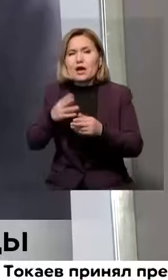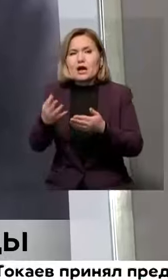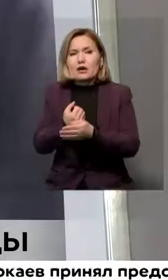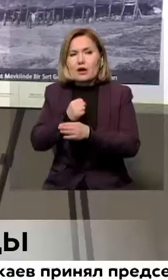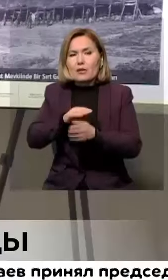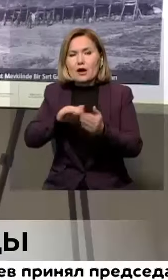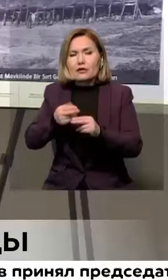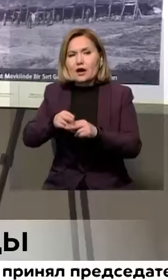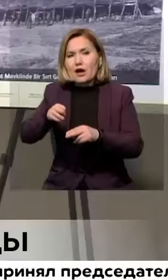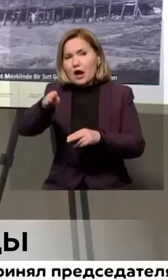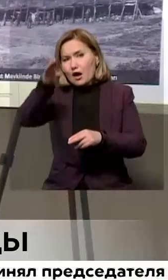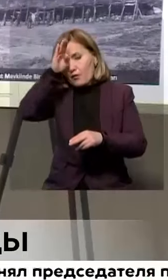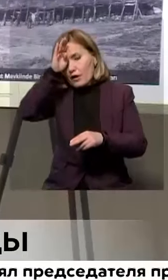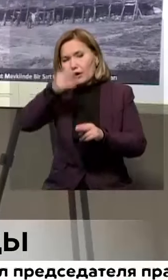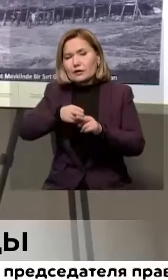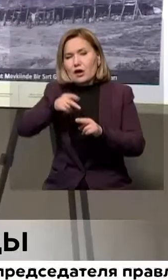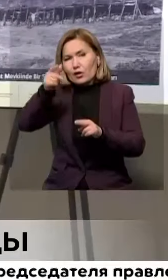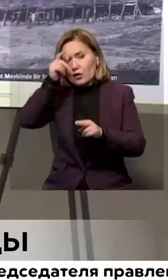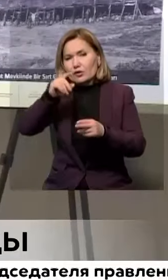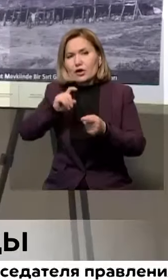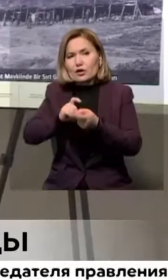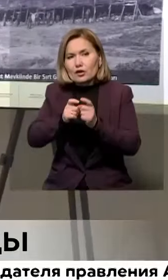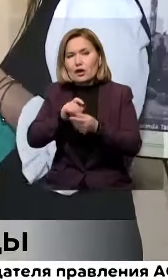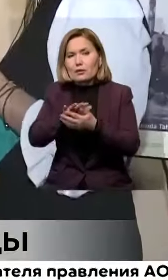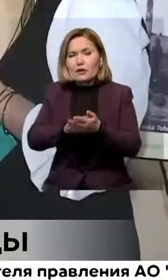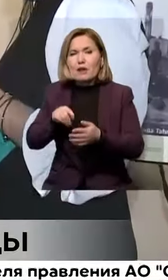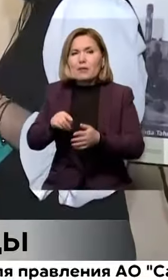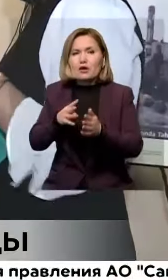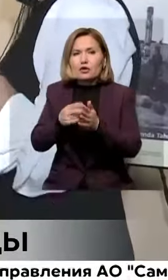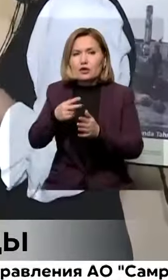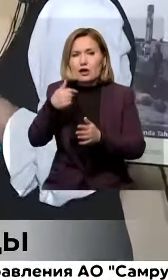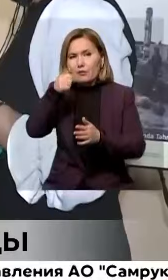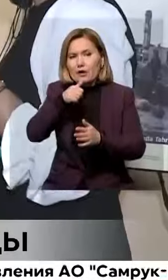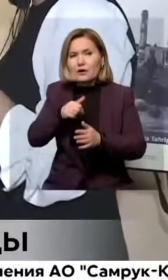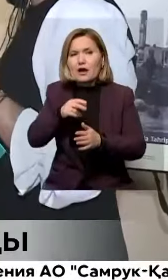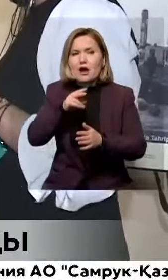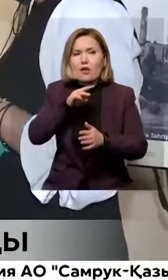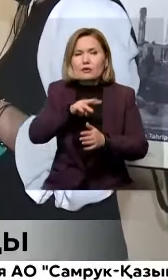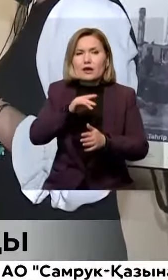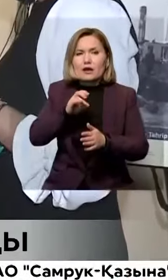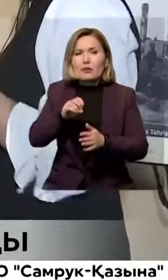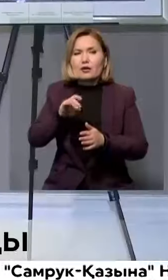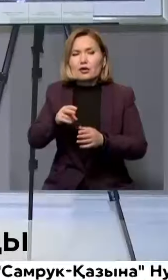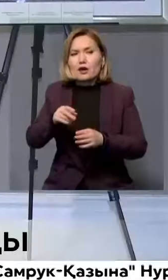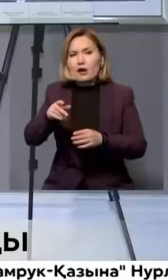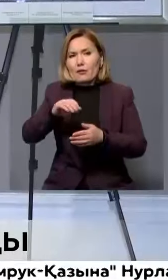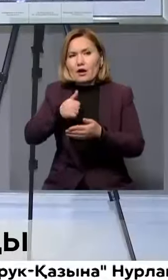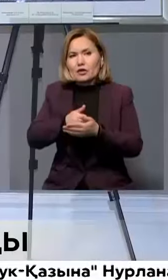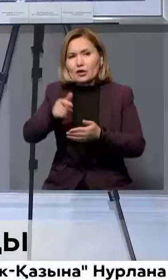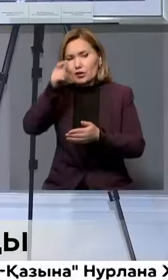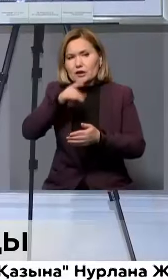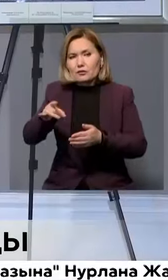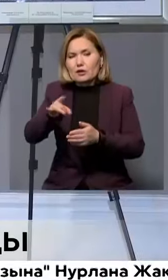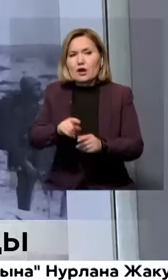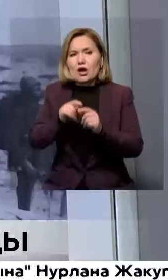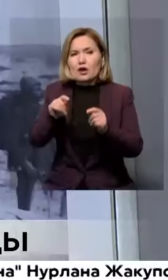кейін Анадолыда ұлт азаттық күрес жалғасып, 1923 жылы Мұстафа Кемал Ататүрік басшылығымен Түркия Республикасы